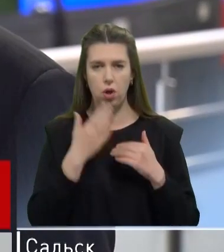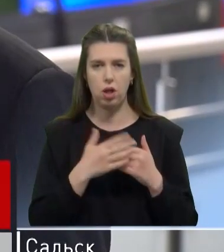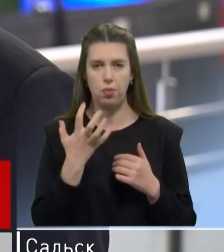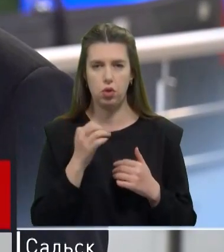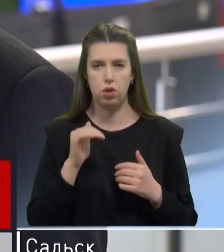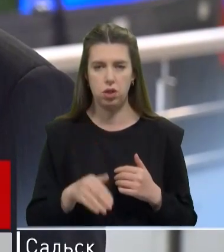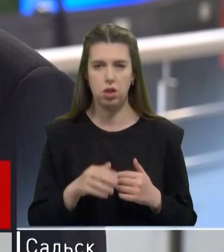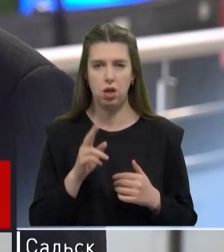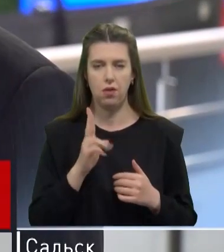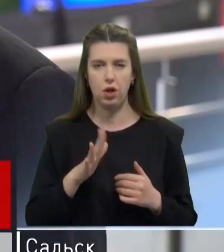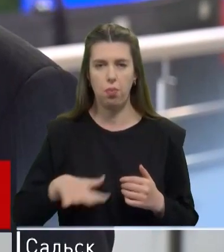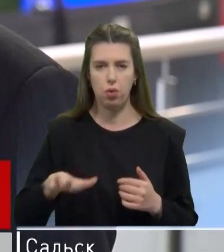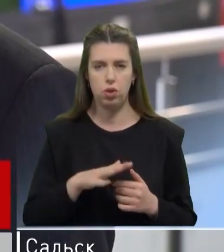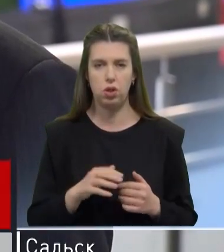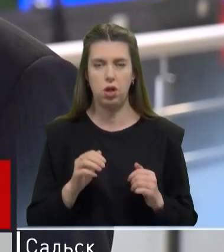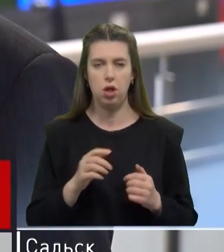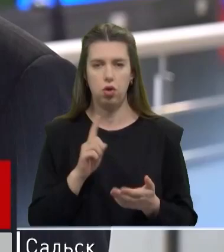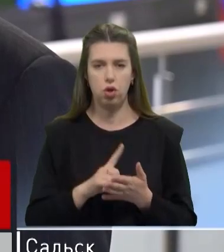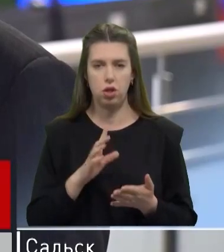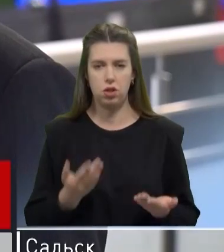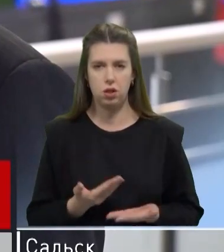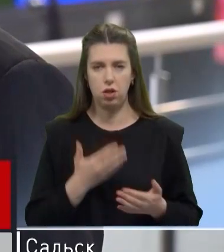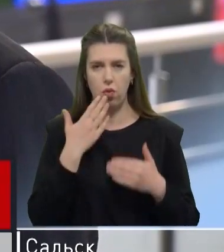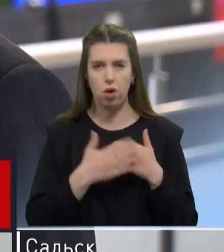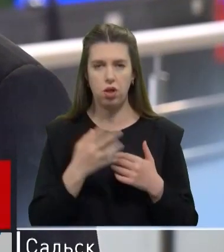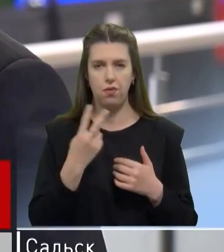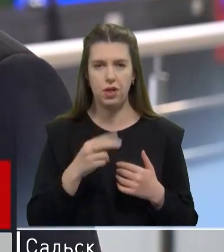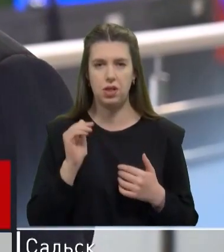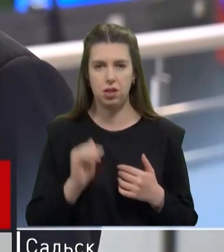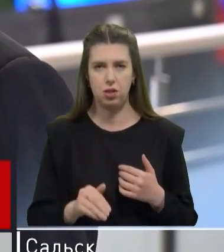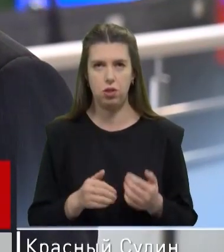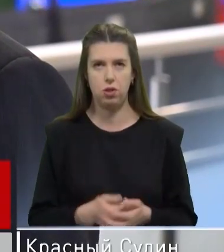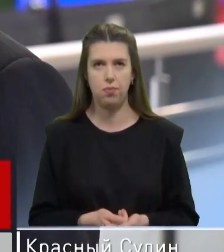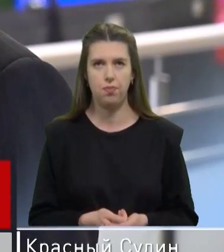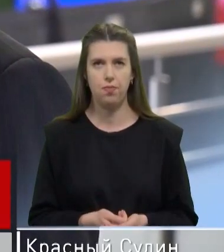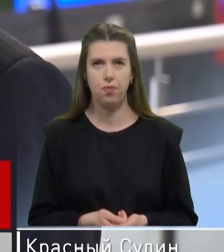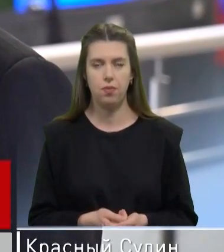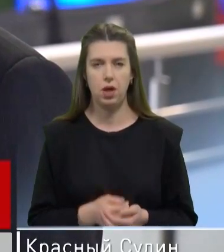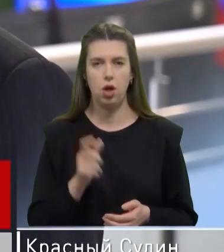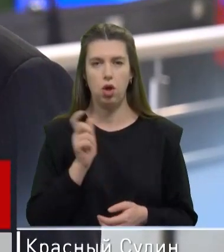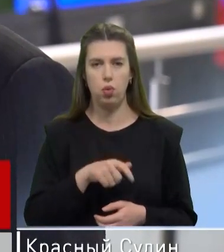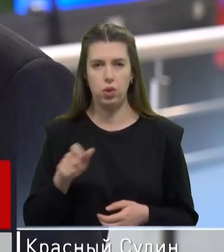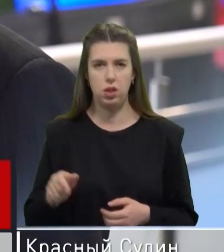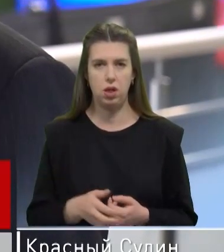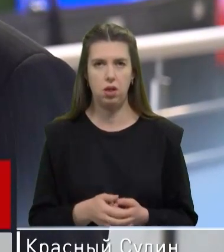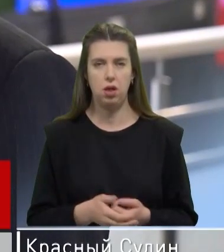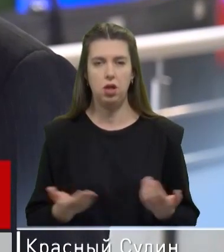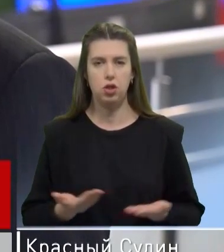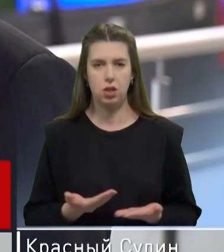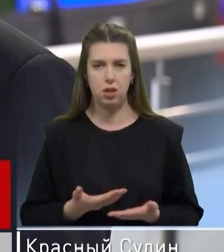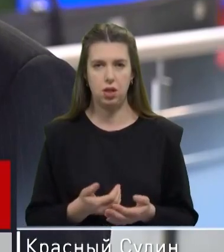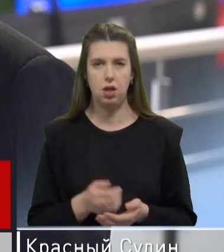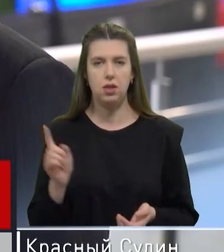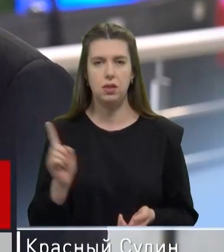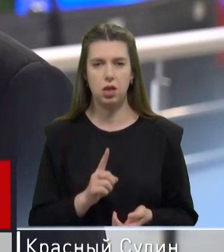500 тысяч квадратных метров, а может проживать порядка 20 тысяч населения, жителей,